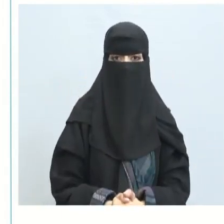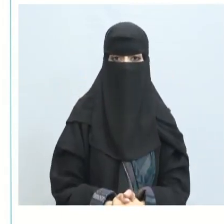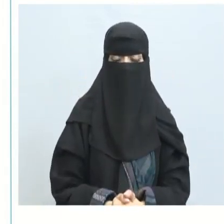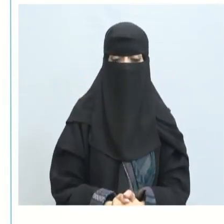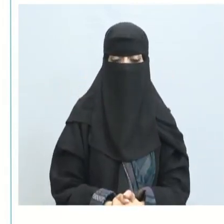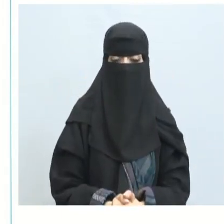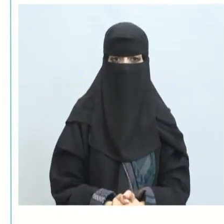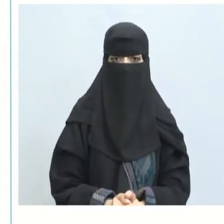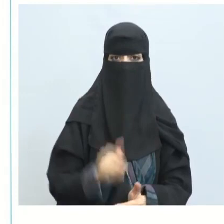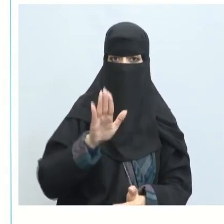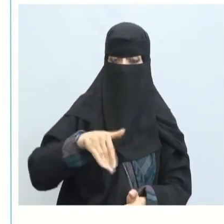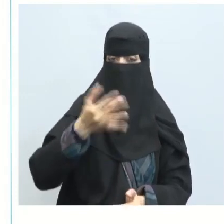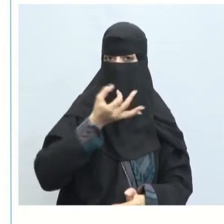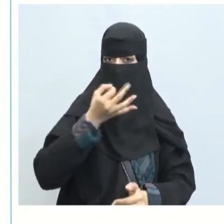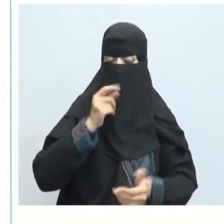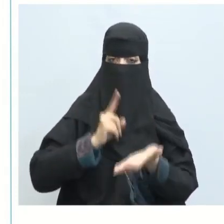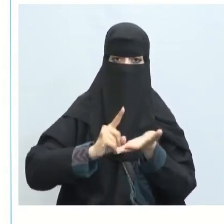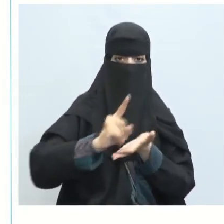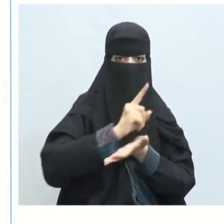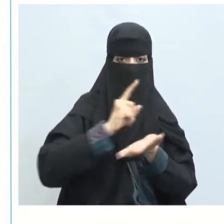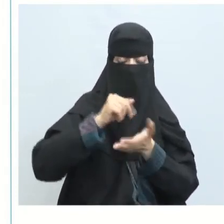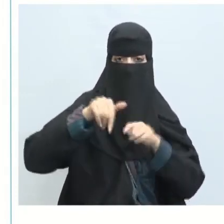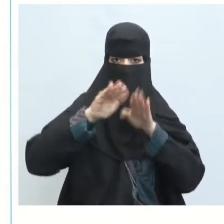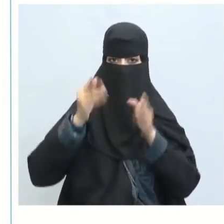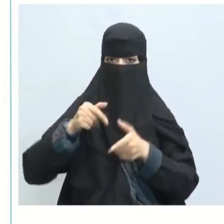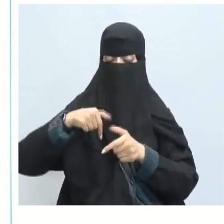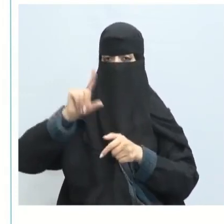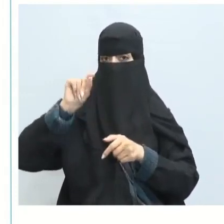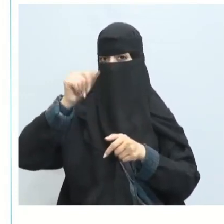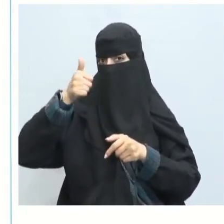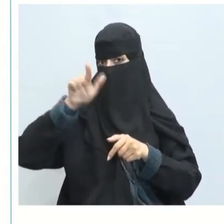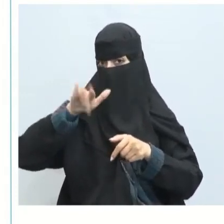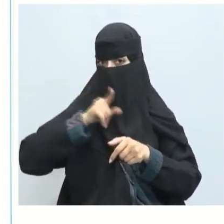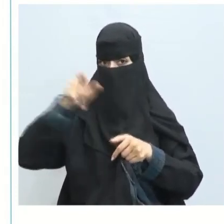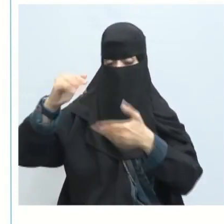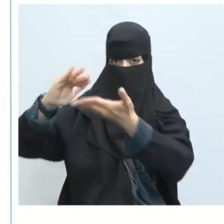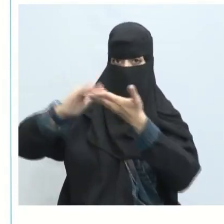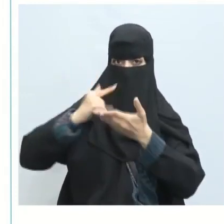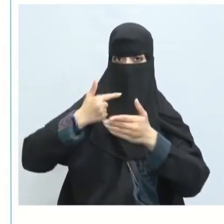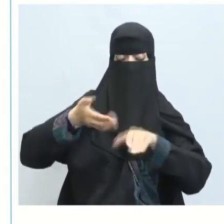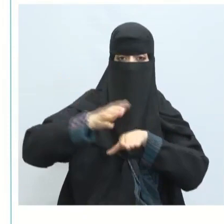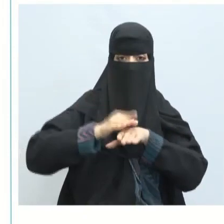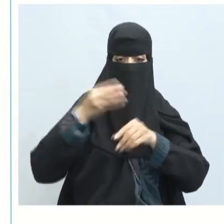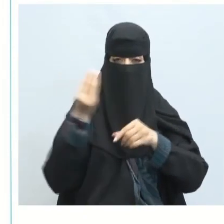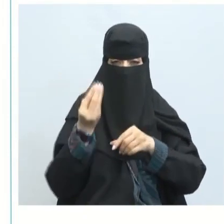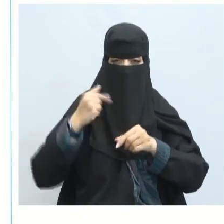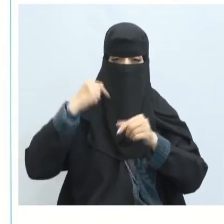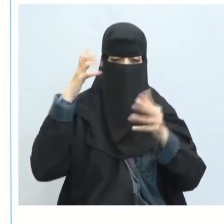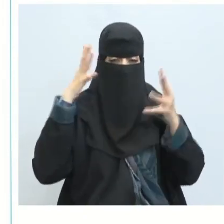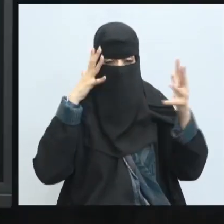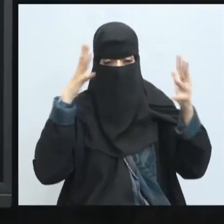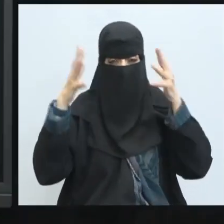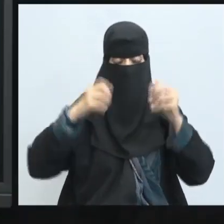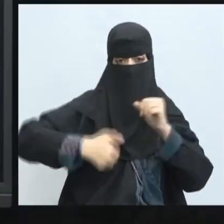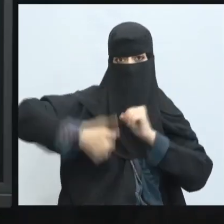كبير تحدثنا عن بيئه المكاتب النموذجيه ذكرنا هي التي تساعد على تقليل الضوضاء تساعد على انجاز